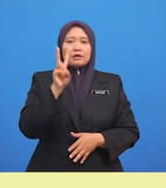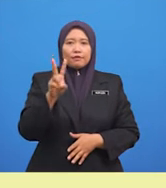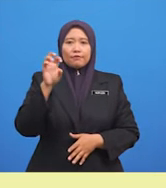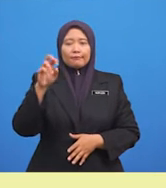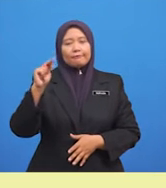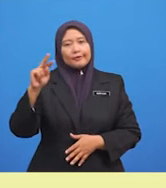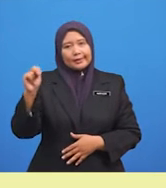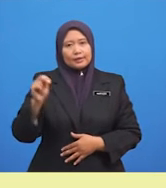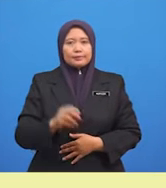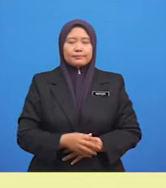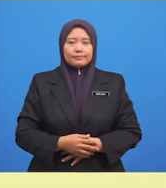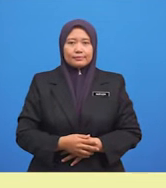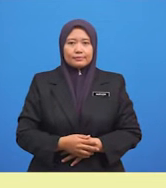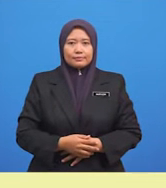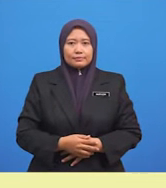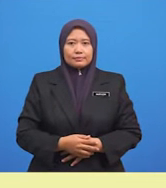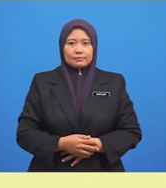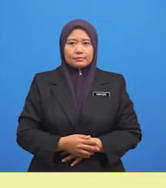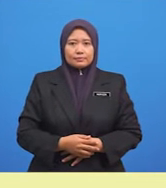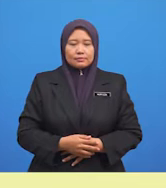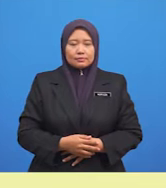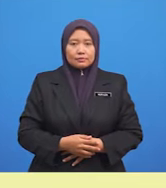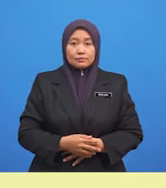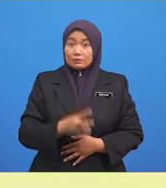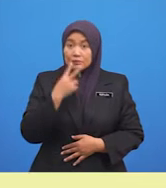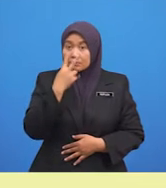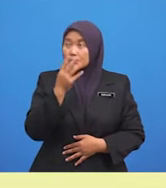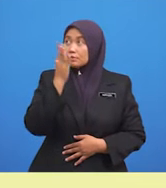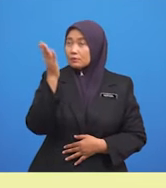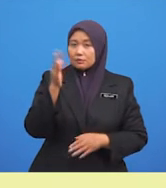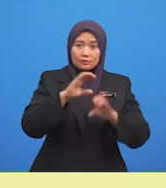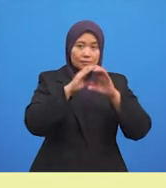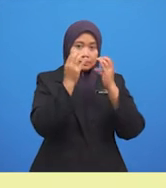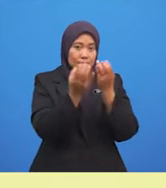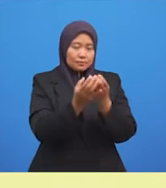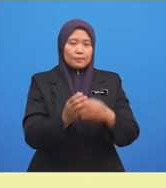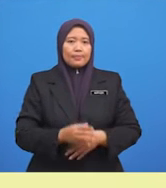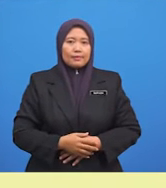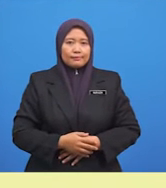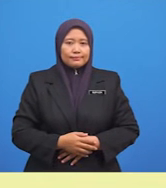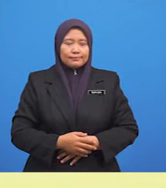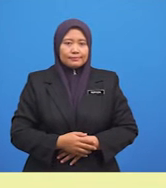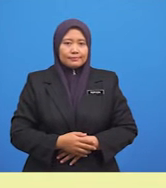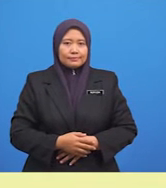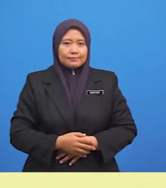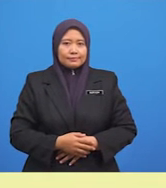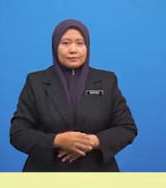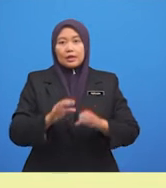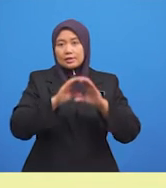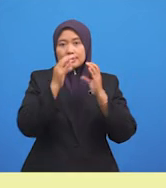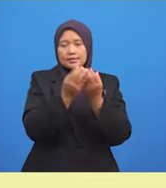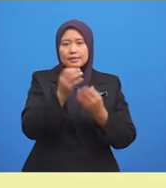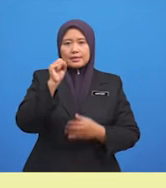satu contoh. Sila perhatikan set yang cikgu beri. Set semester ialah